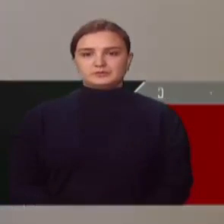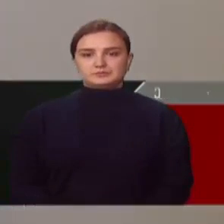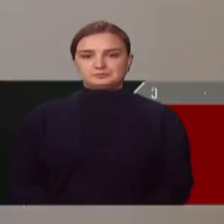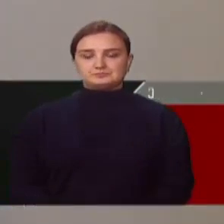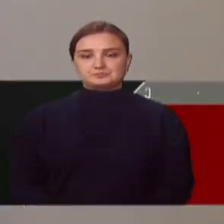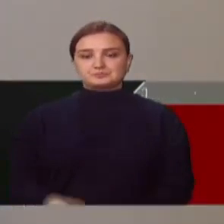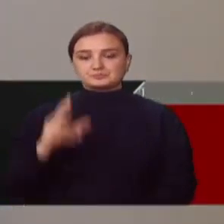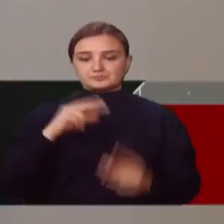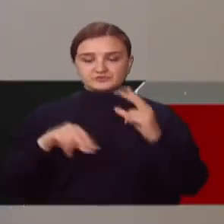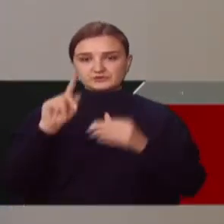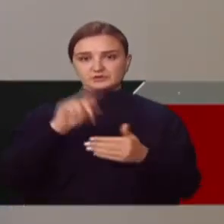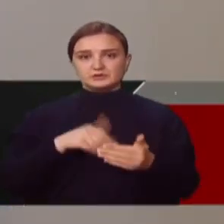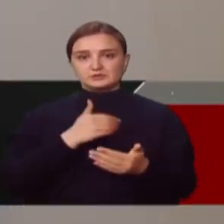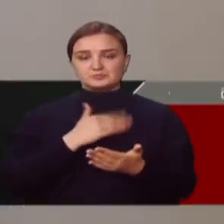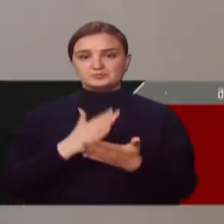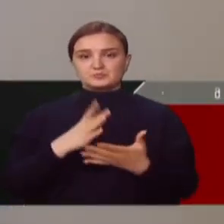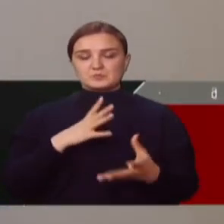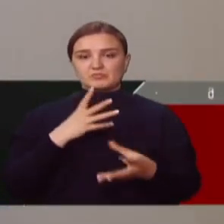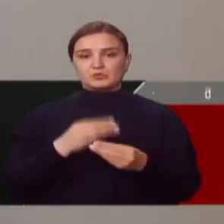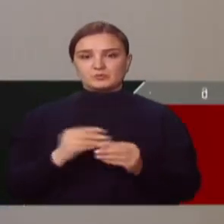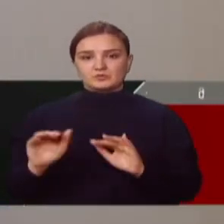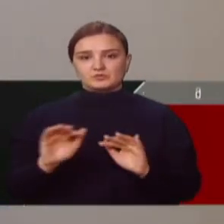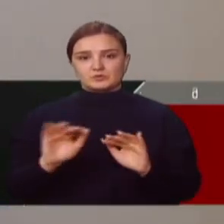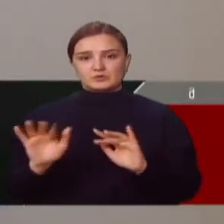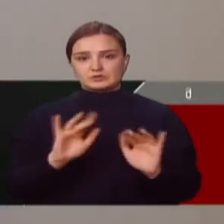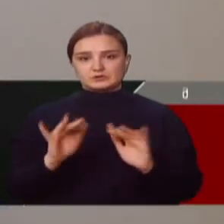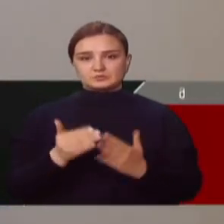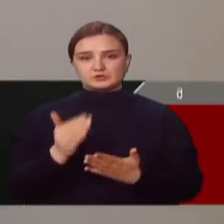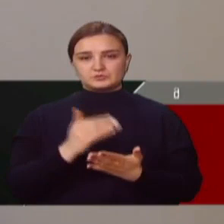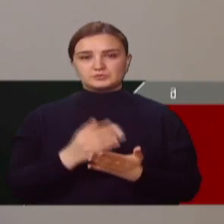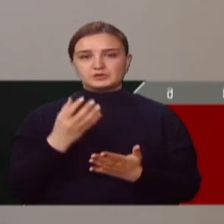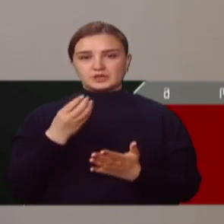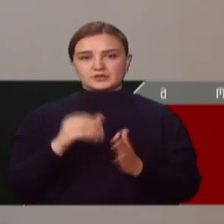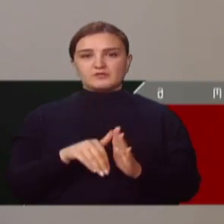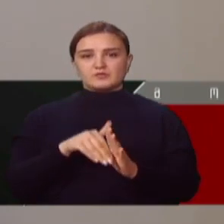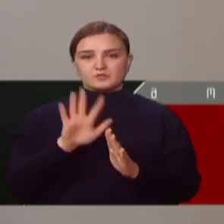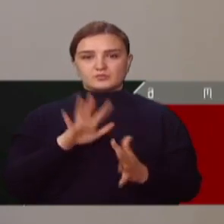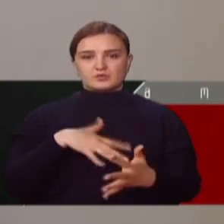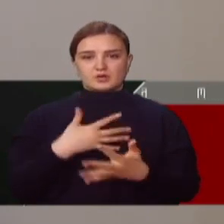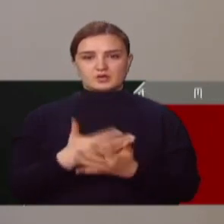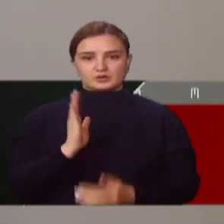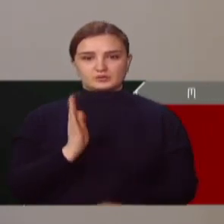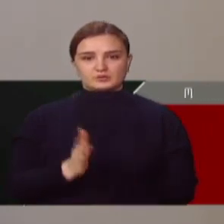ამ ერთობლივი ღონისძიებების შედეგად კიდევ უფრო ინტენსიური გახდება და გააქტიურდება